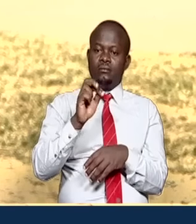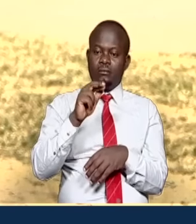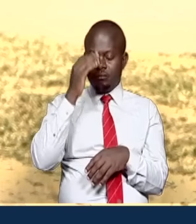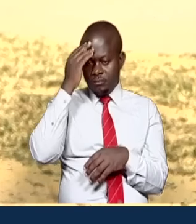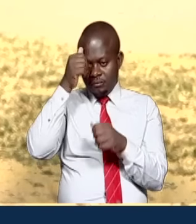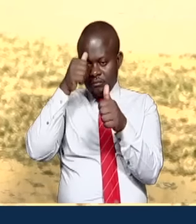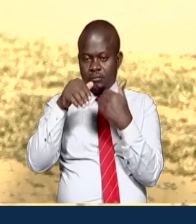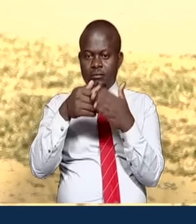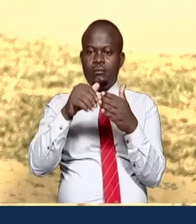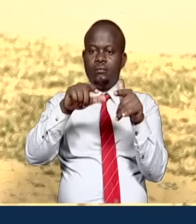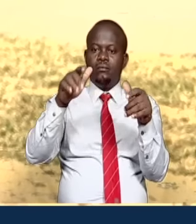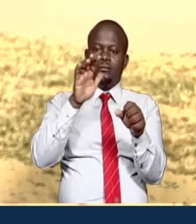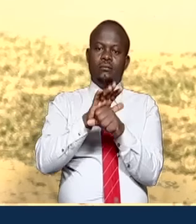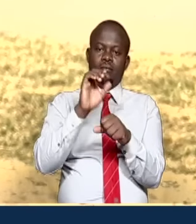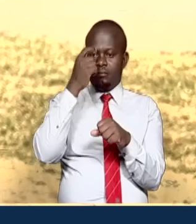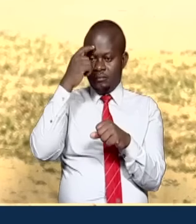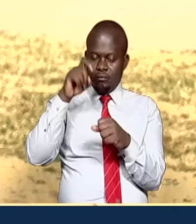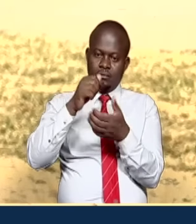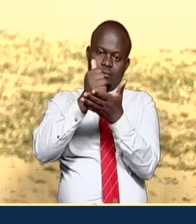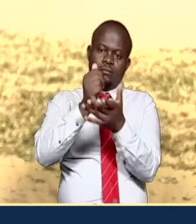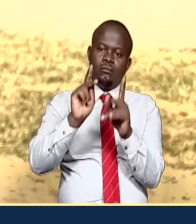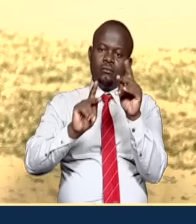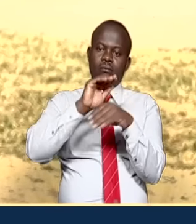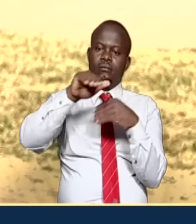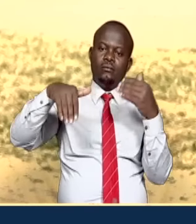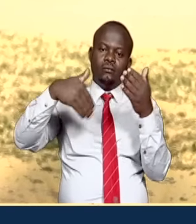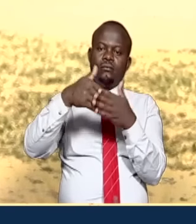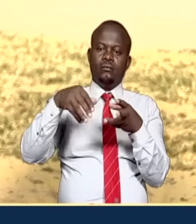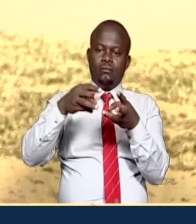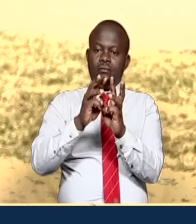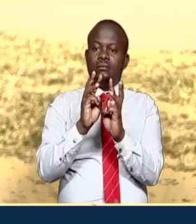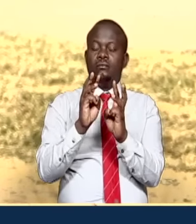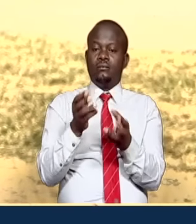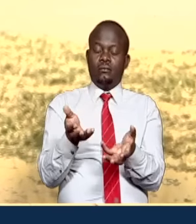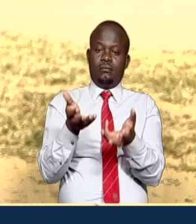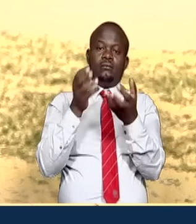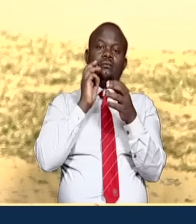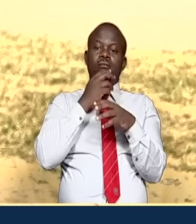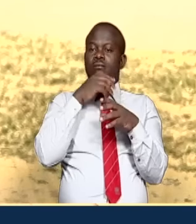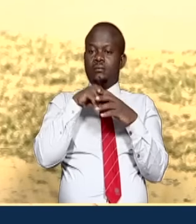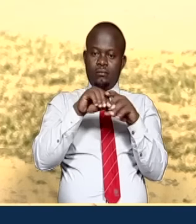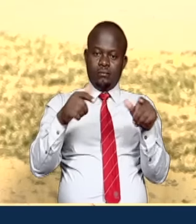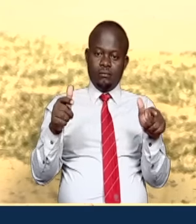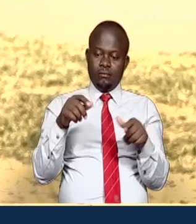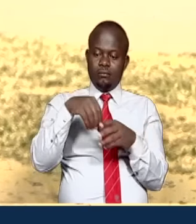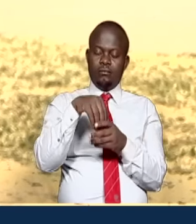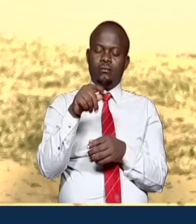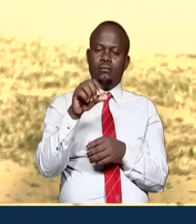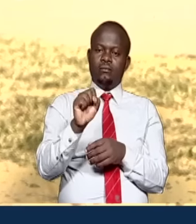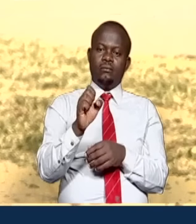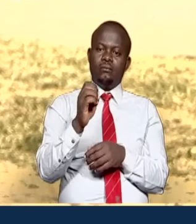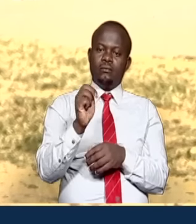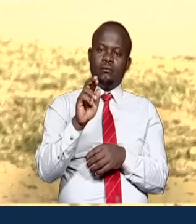n'ibiyaga byinshi. Leta ikwiye gufasha abaturage uburyo bwo kuzamura amazi mu butaka. Muri PS mbera kuri rero